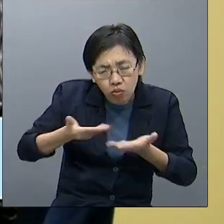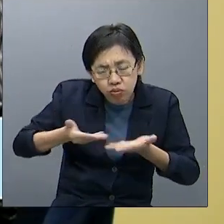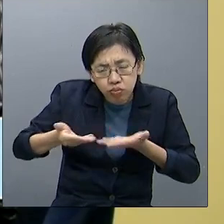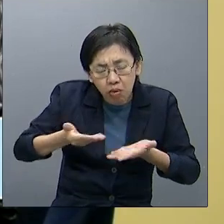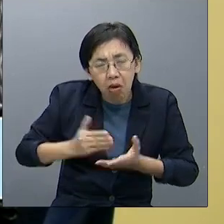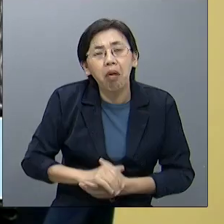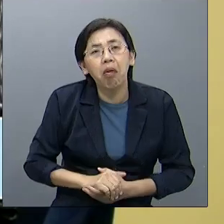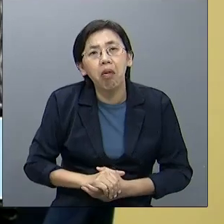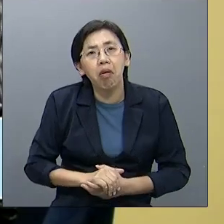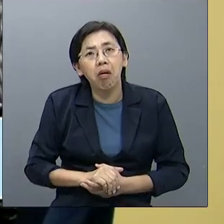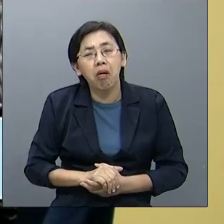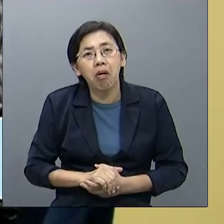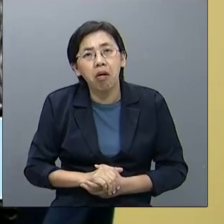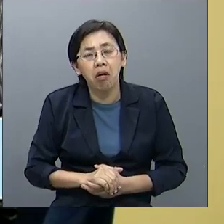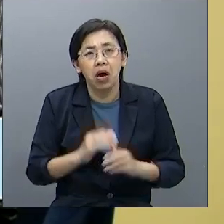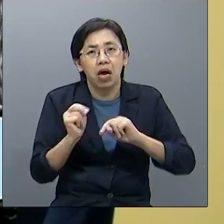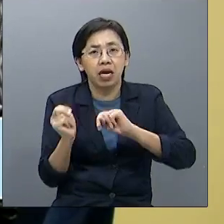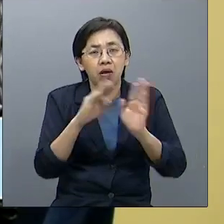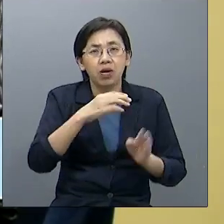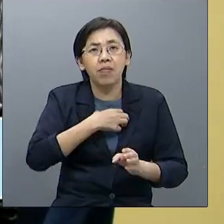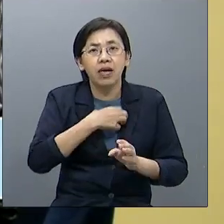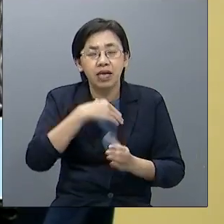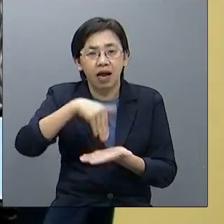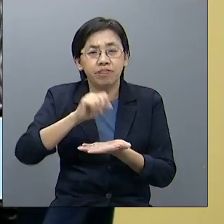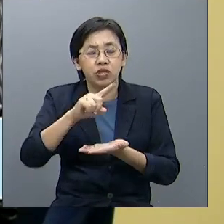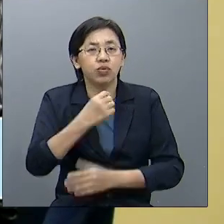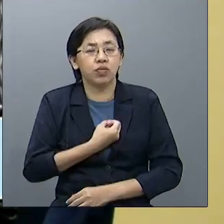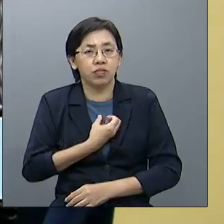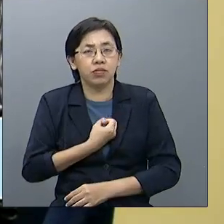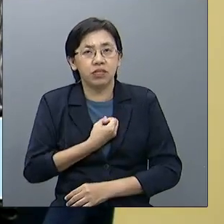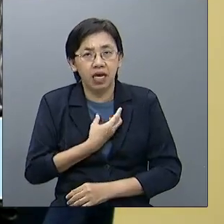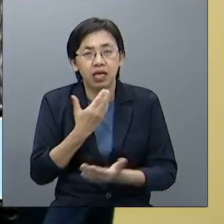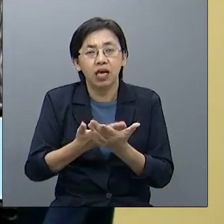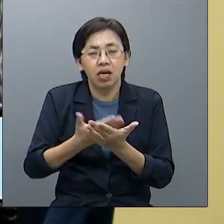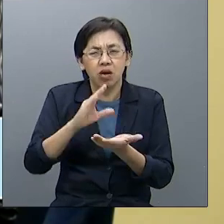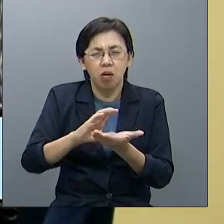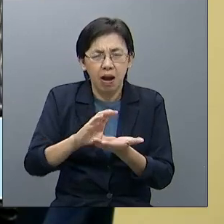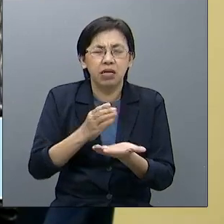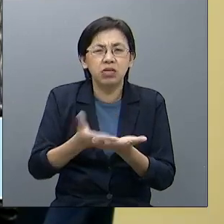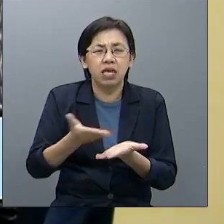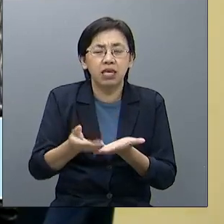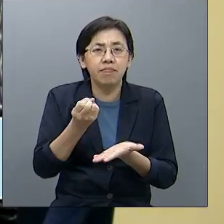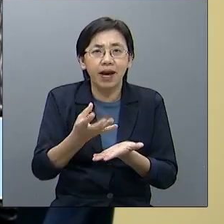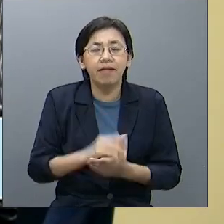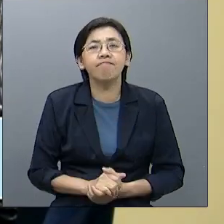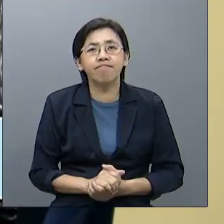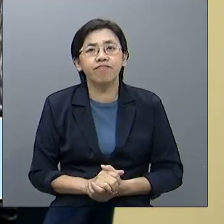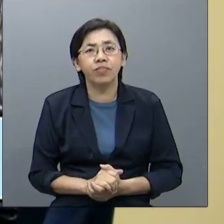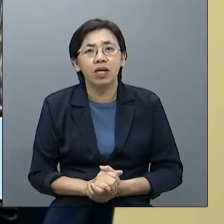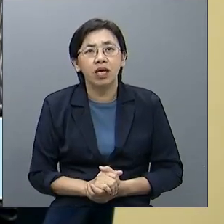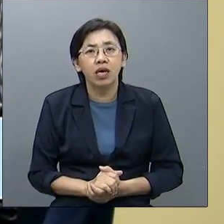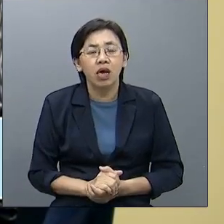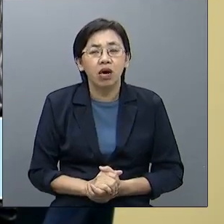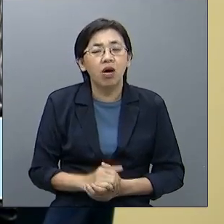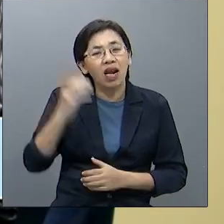างเมืองนครพนมเนี่ยเราอยากจะสร้างศูนย์หัวใจนะครับซึ่งจะใช้งบประมาณเป็นจำนวนมากก็ได้ความรับความร่วมมือจากทางแขวงคำม่ว